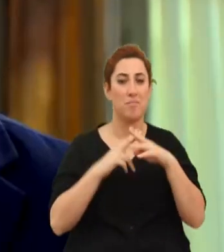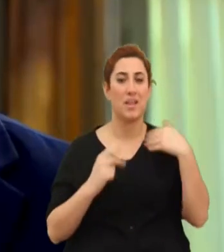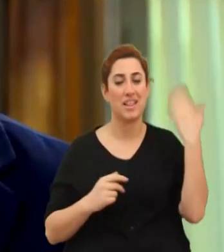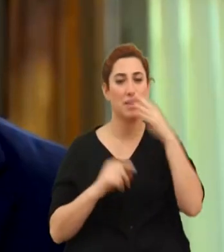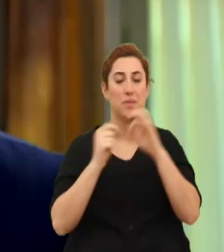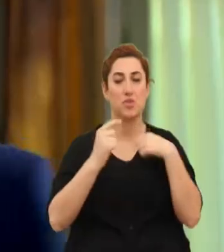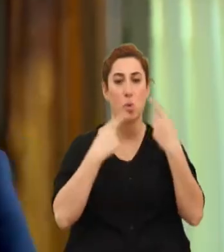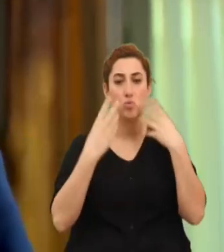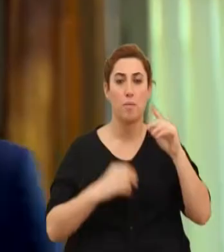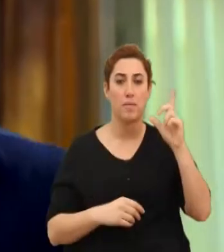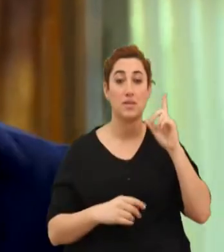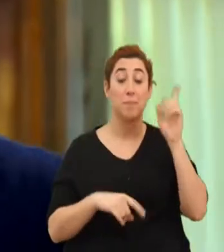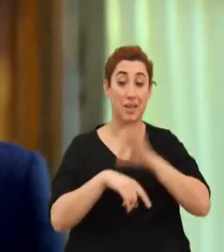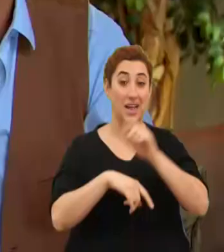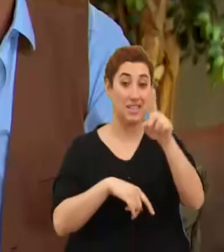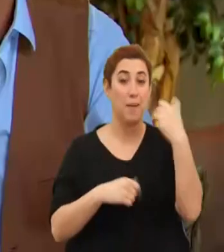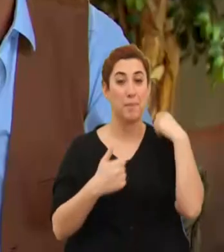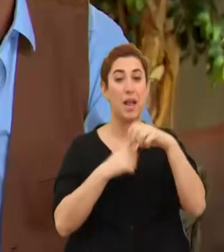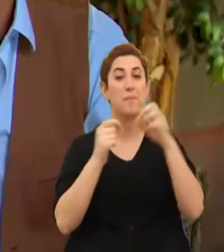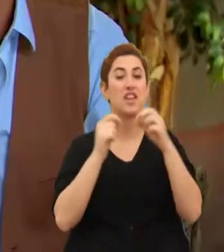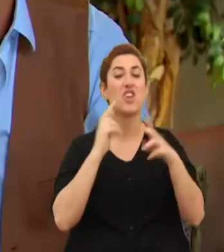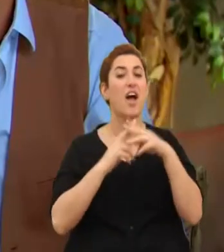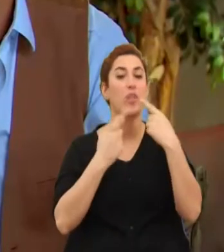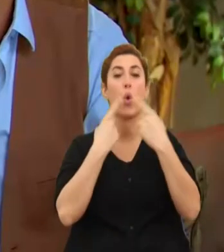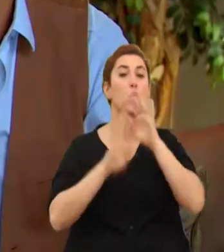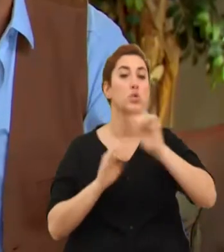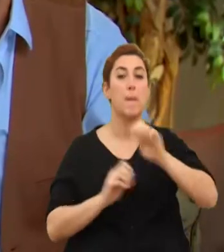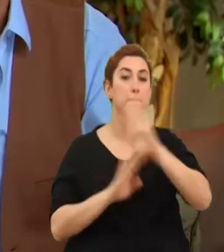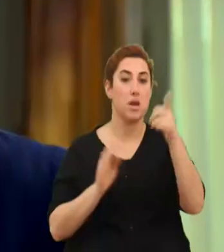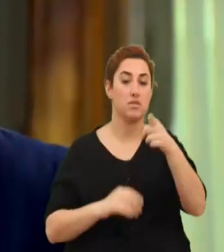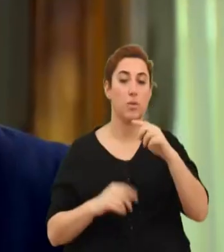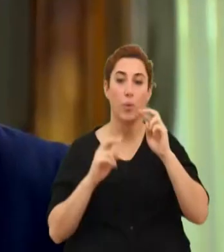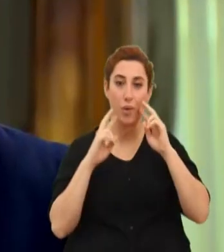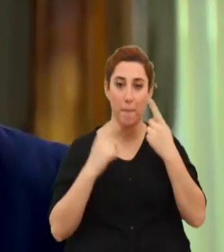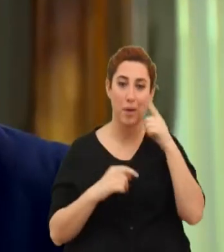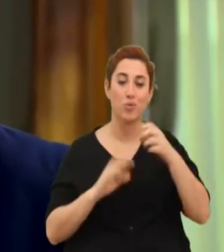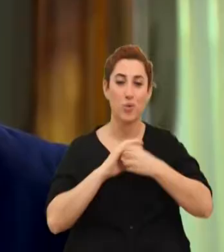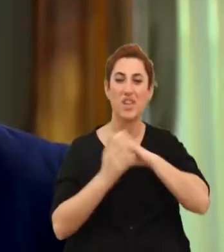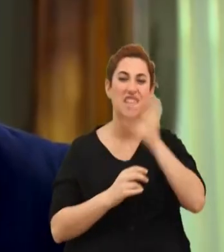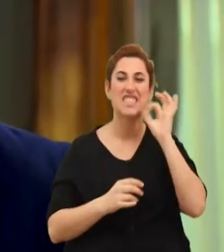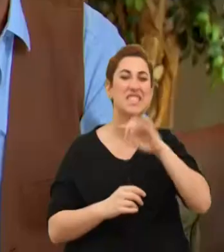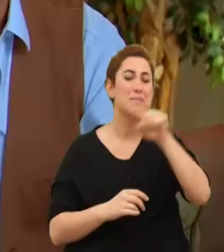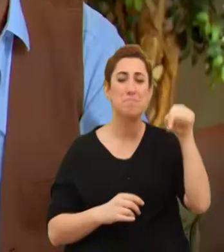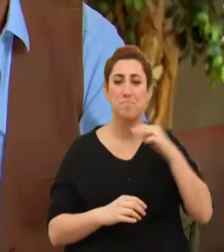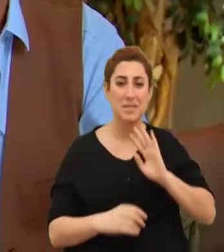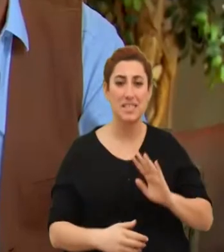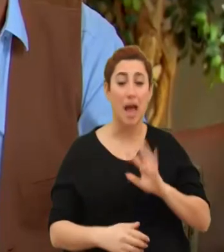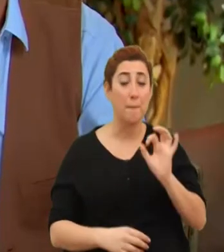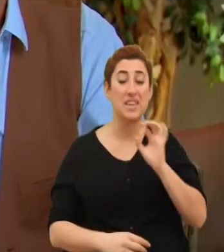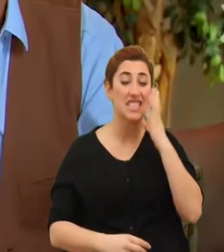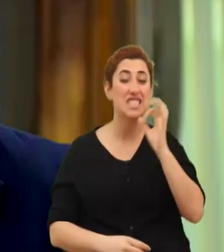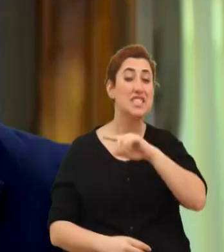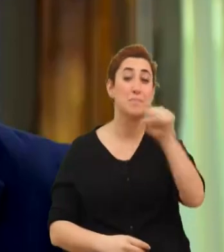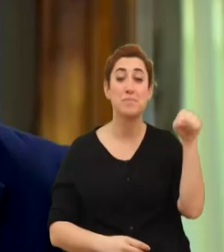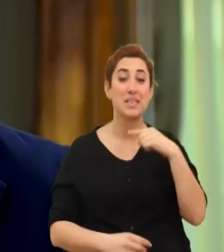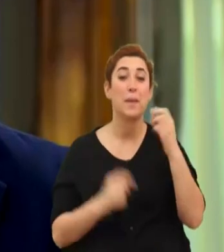gidip Biricik'le konuşmam lazım. Bir kere sen bir daha Biricik'in adını sakın ağzına alma. Rüyam bak, bu dünyada hiç kimse... ama hiç